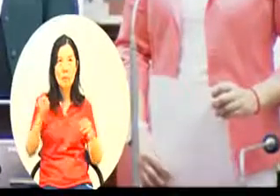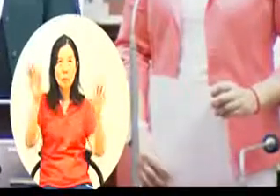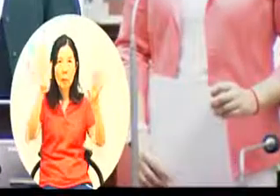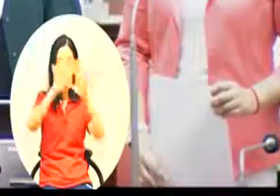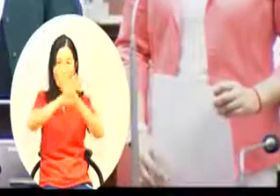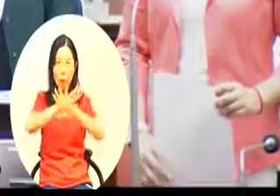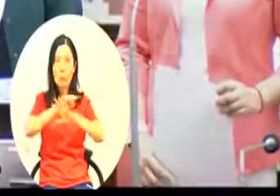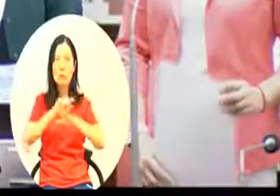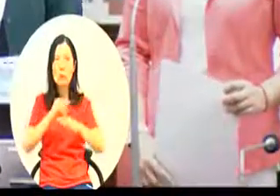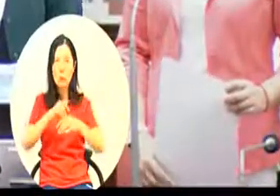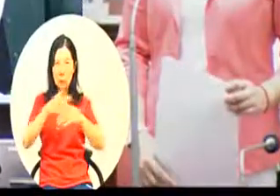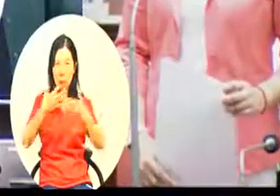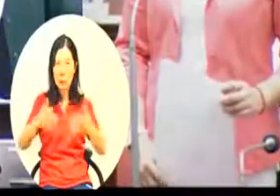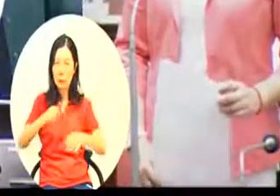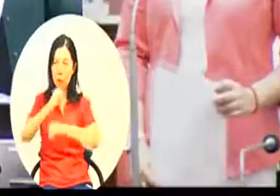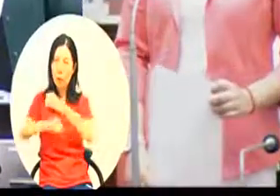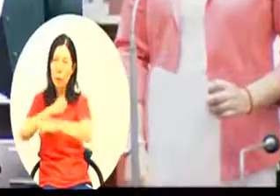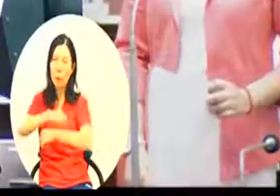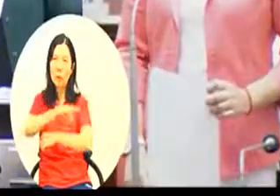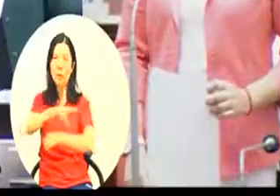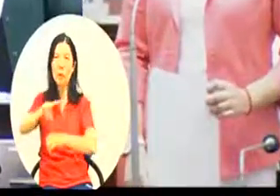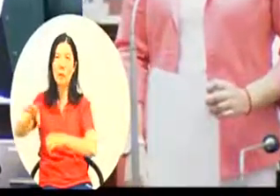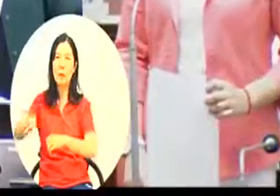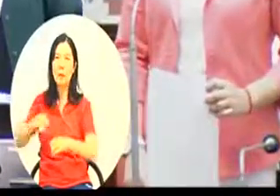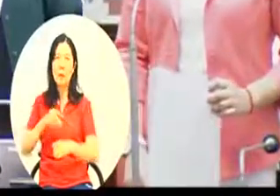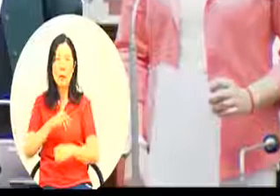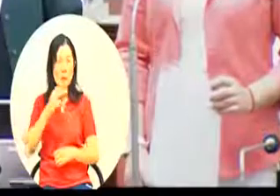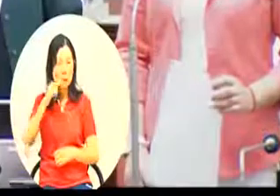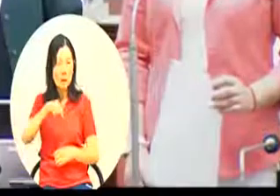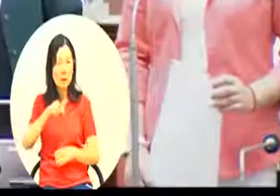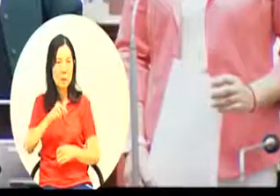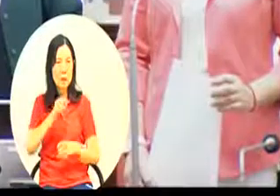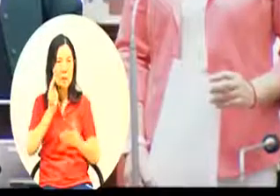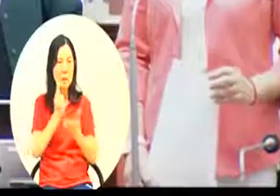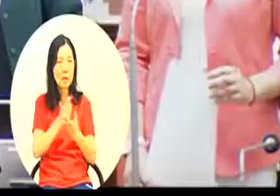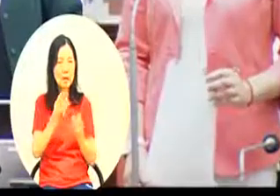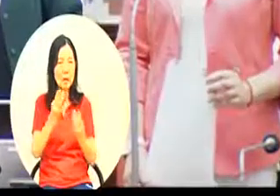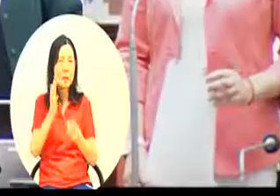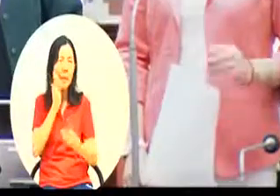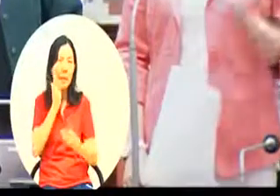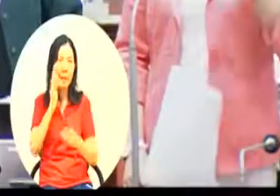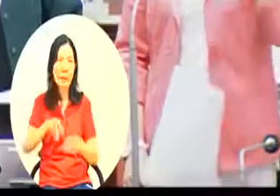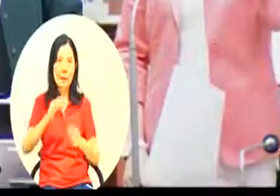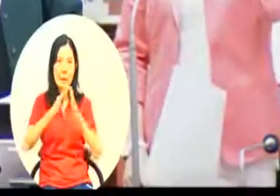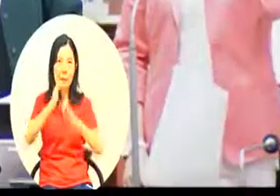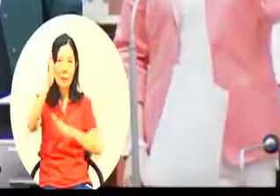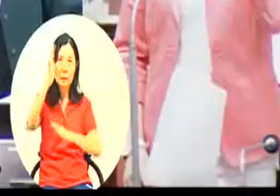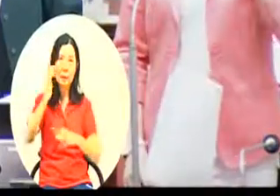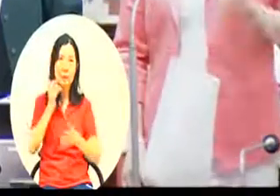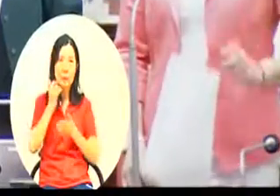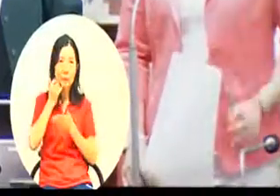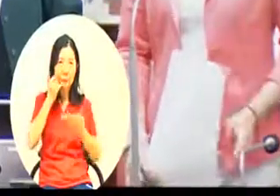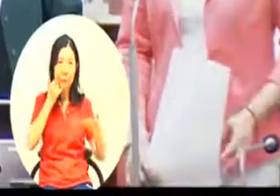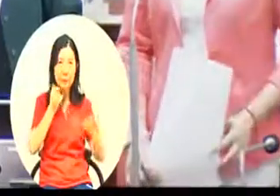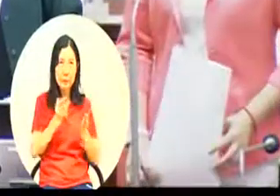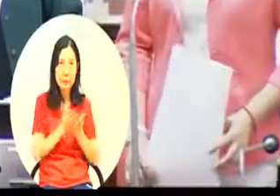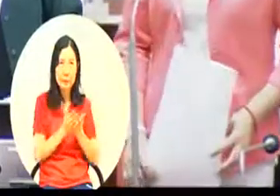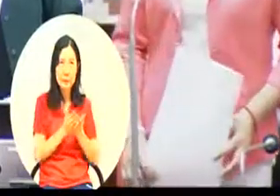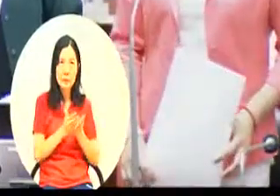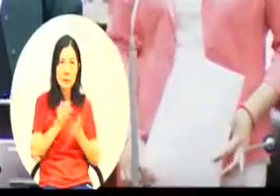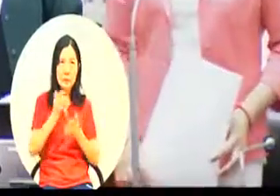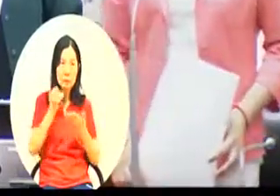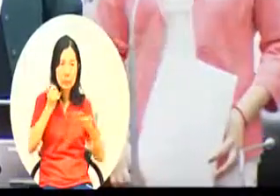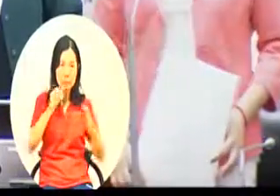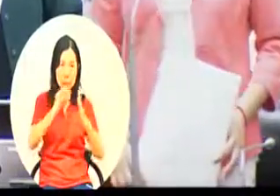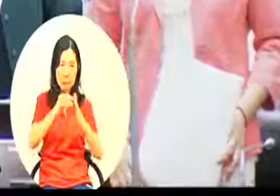活动，所以这个部分我们觉得很可惜。不过市政府包括我们的海巡，我们的海洋局